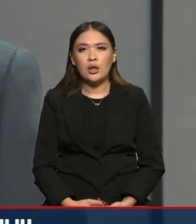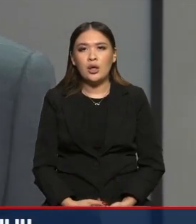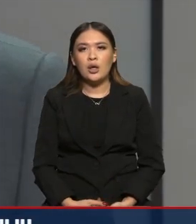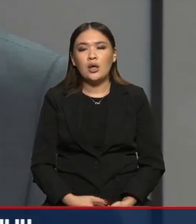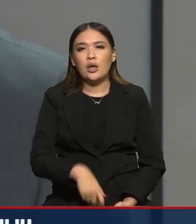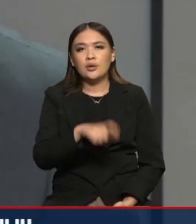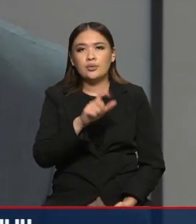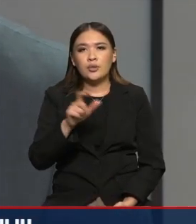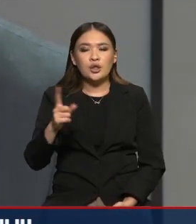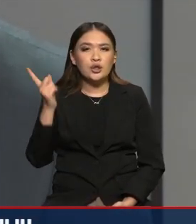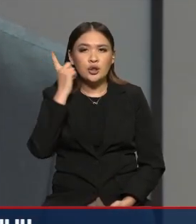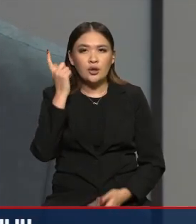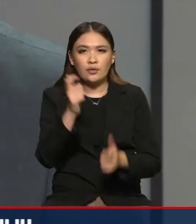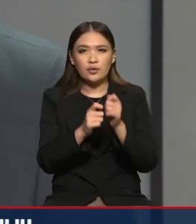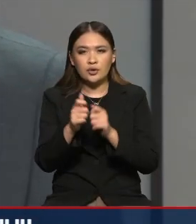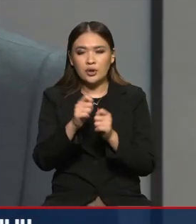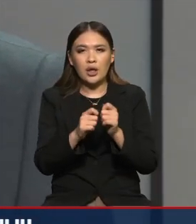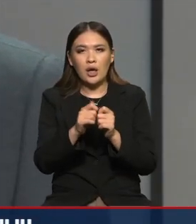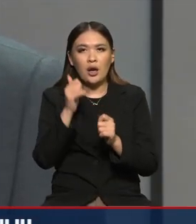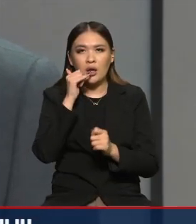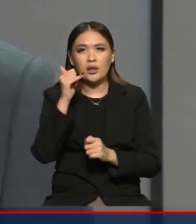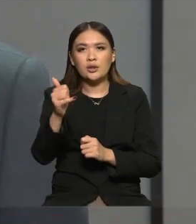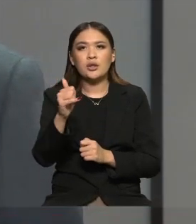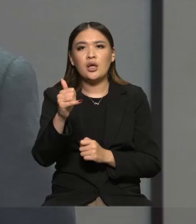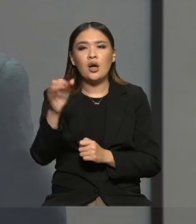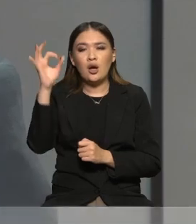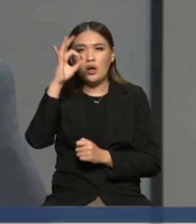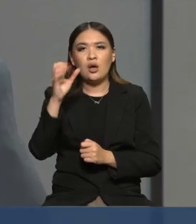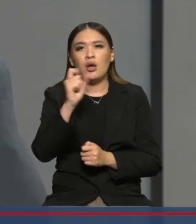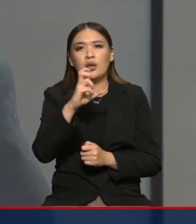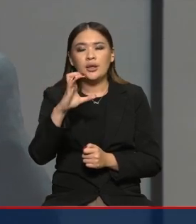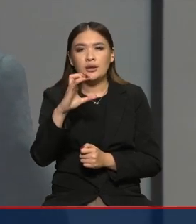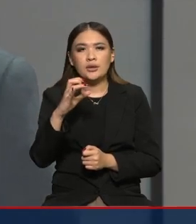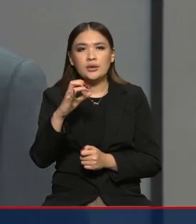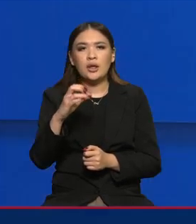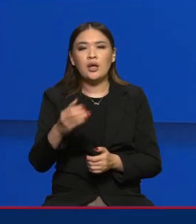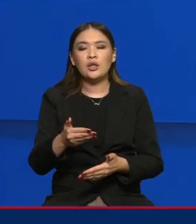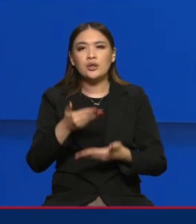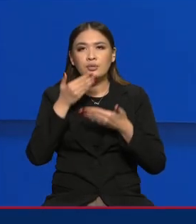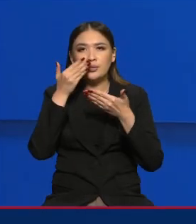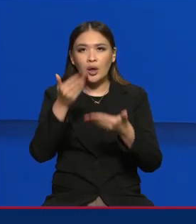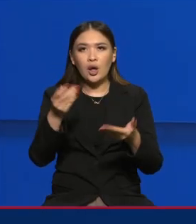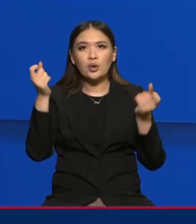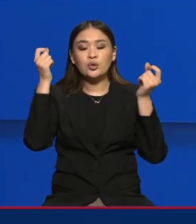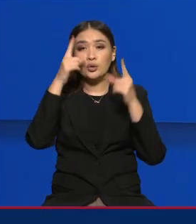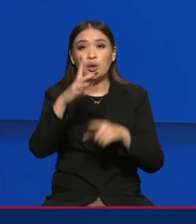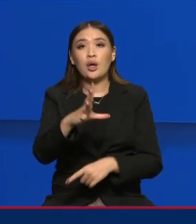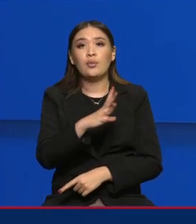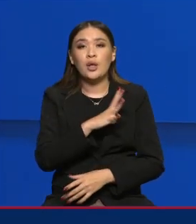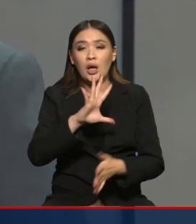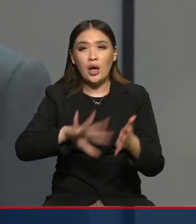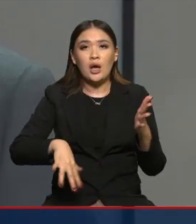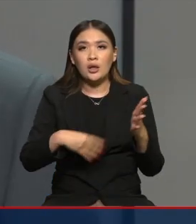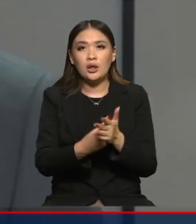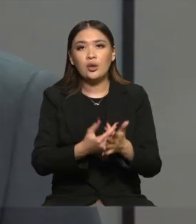респондентті телефон арқылы оларға хабарласып, осы атом электростанциясы бойынша пікірлерін сұраған едік. Әлі